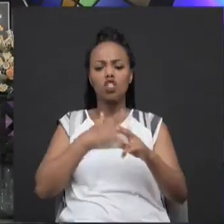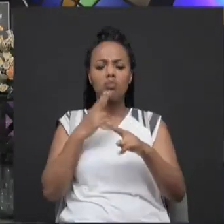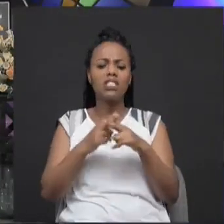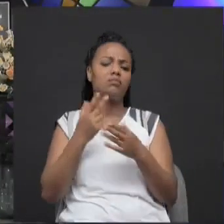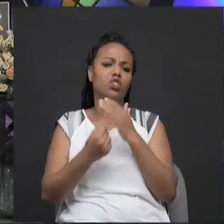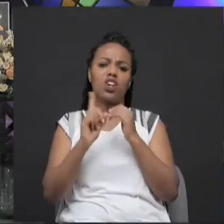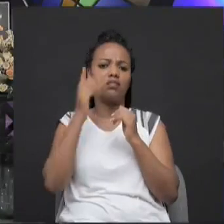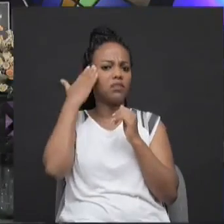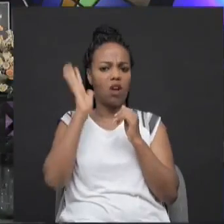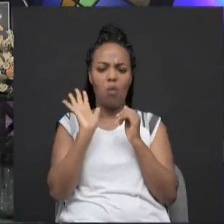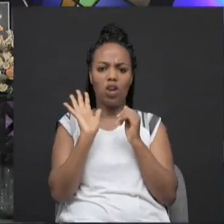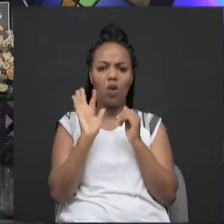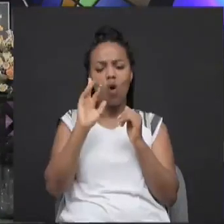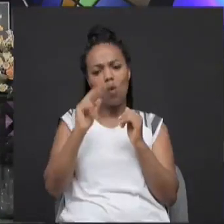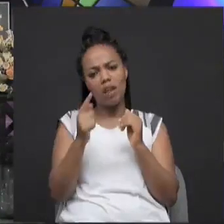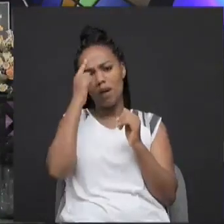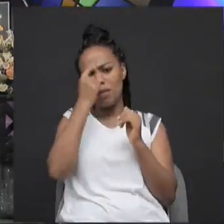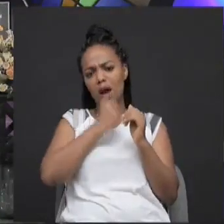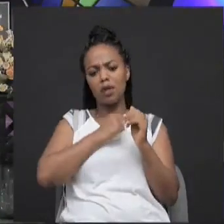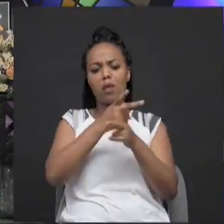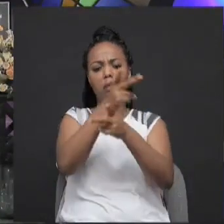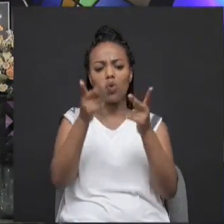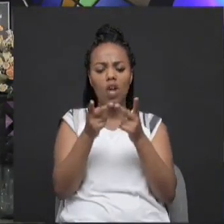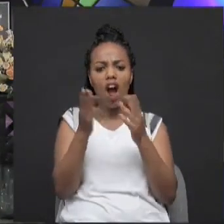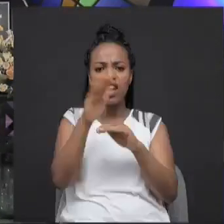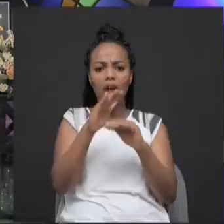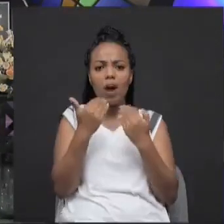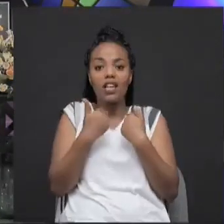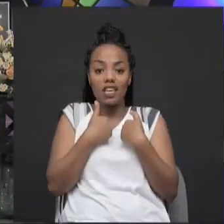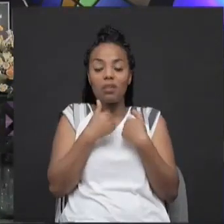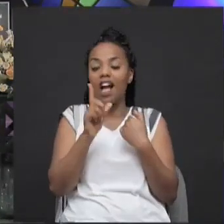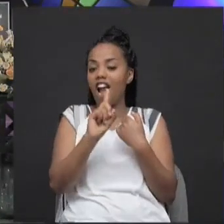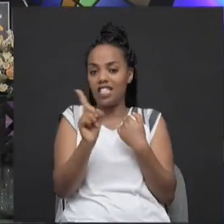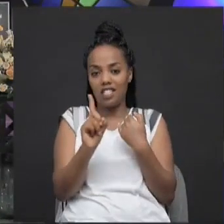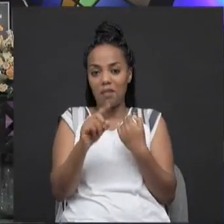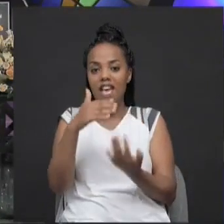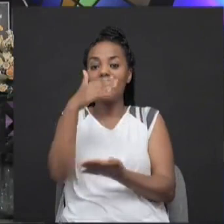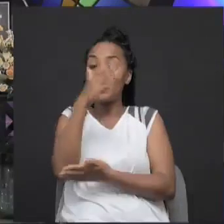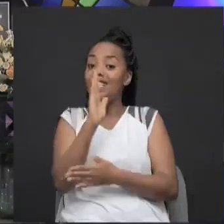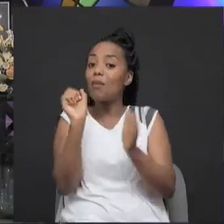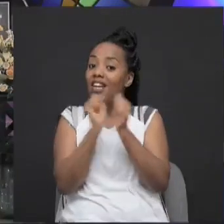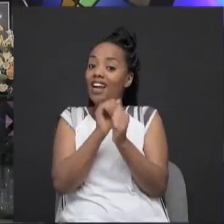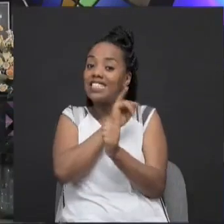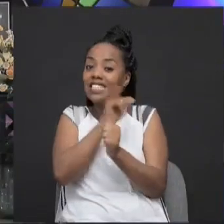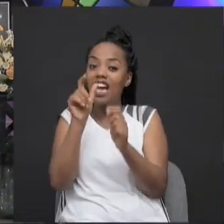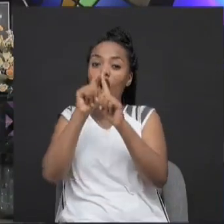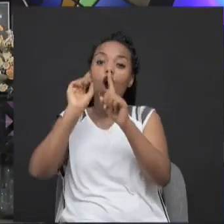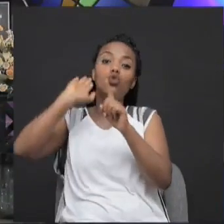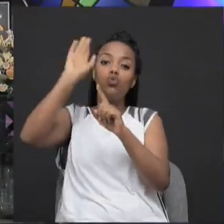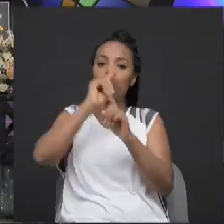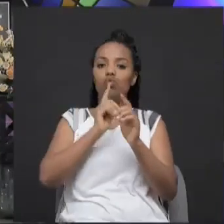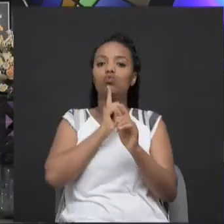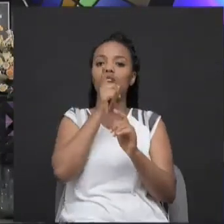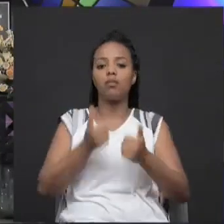አይደለም የምንታወቀው፣ ወይም በምናምንበት ቦታ ላይ ባለንበት አይደለም፣ ከእግዚአብሔር ጋር እንደ ቃሉ እውነት በመኖራችን ነው